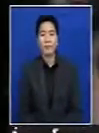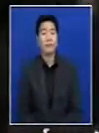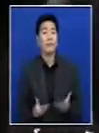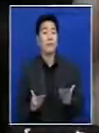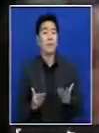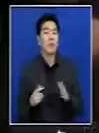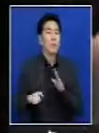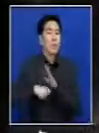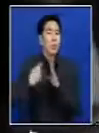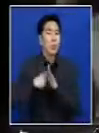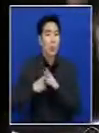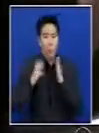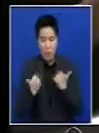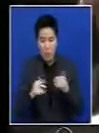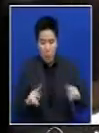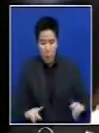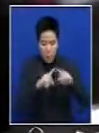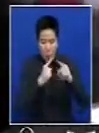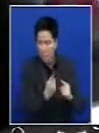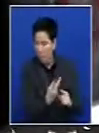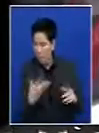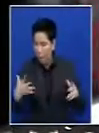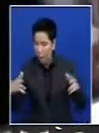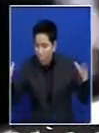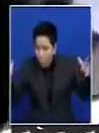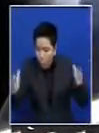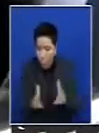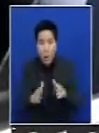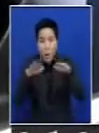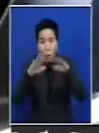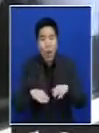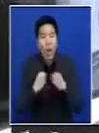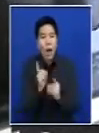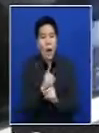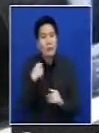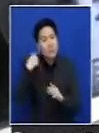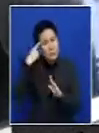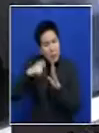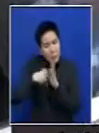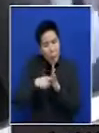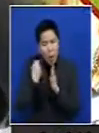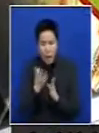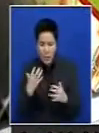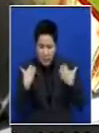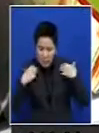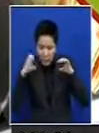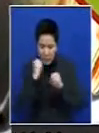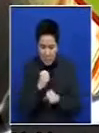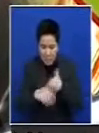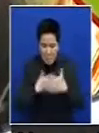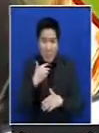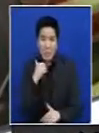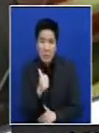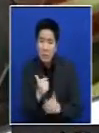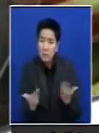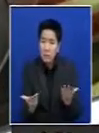ไม่ว่าสาเหตุในการลดจำนวนกระทรวงจะเป็นเพราะต้องการให้การทำงานของราชการมีความมีประสิทธิภาพมากขึ้นหรือสาเหตุจะเป็นเพราะอะไรก็ต